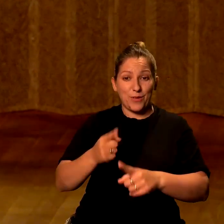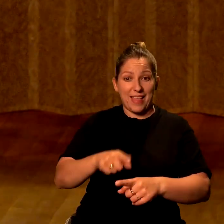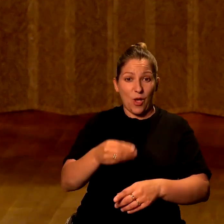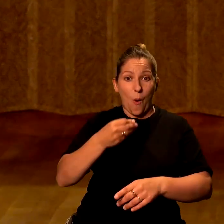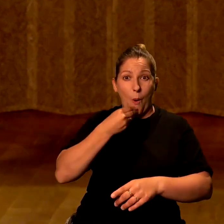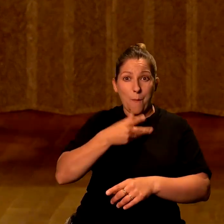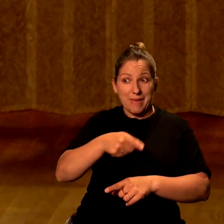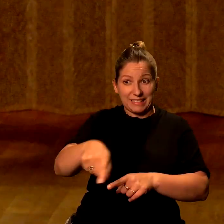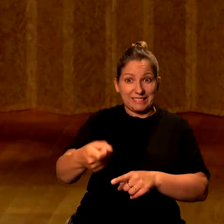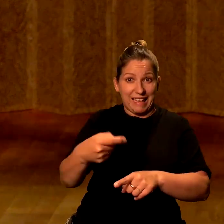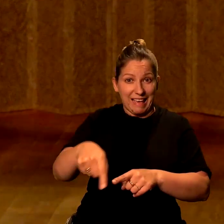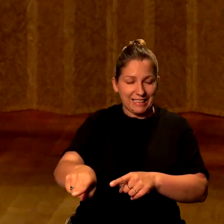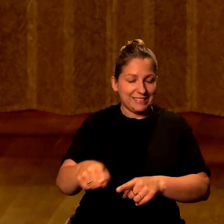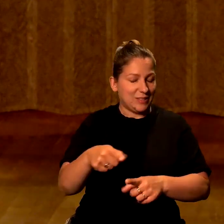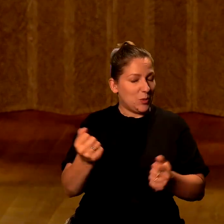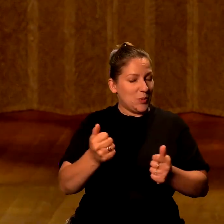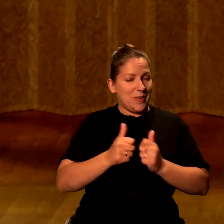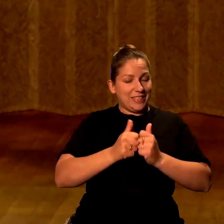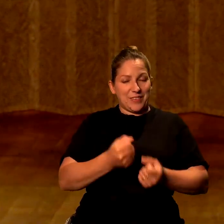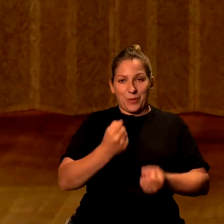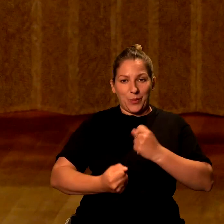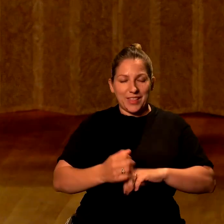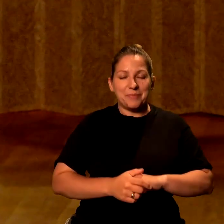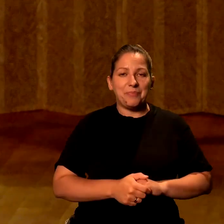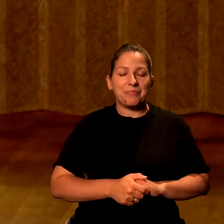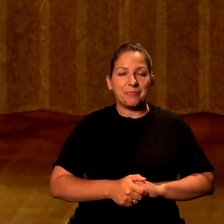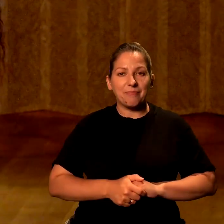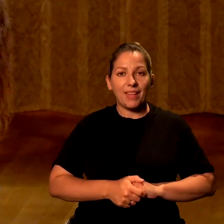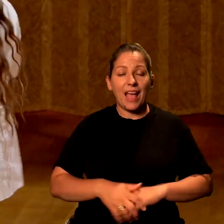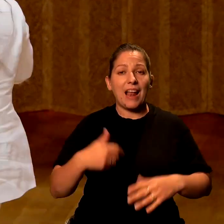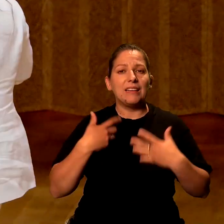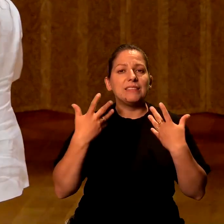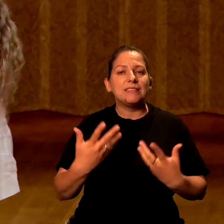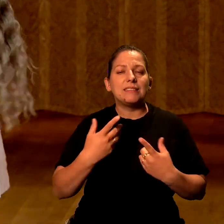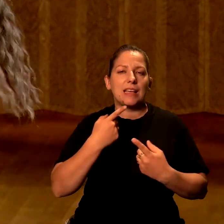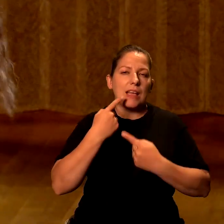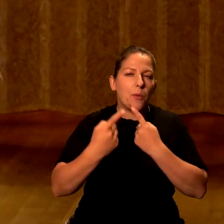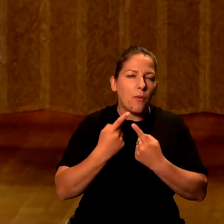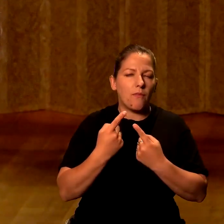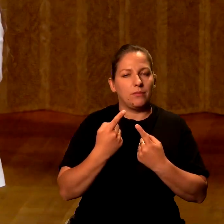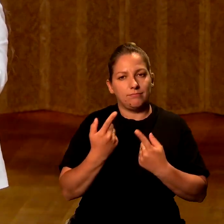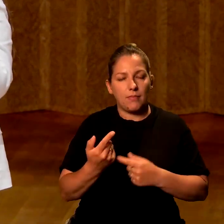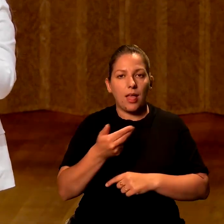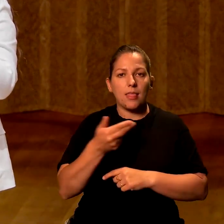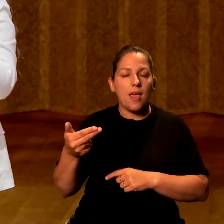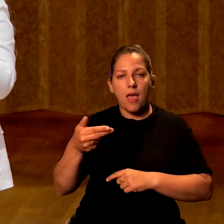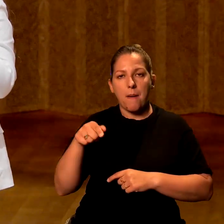wyzwanie. Natomiast chciałabym wam powiedzieć kilka słów na temat